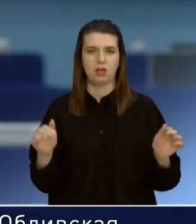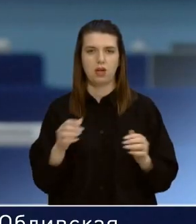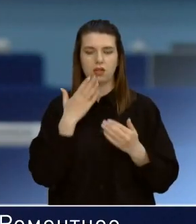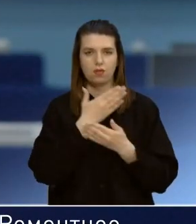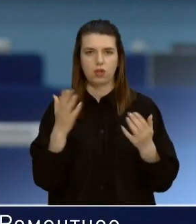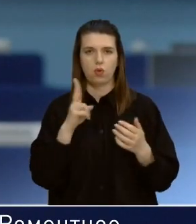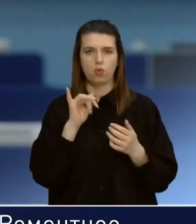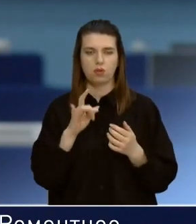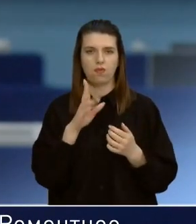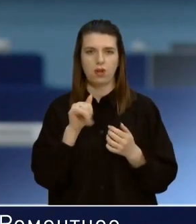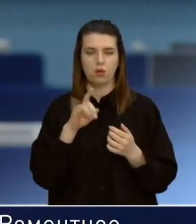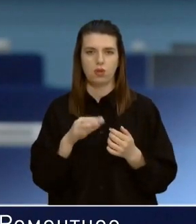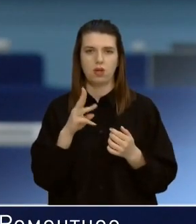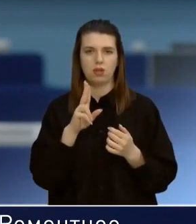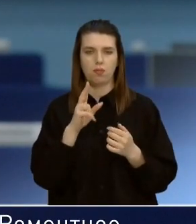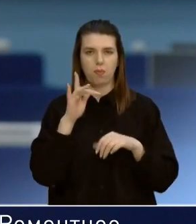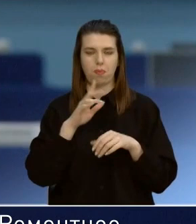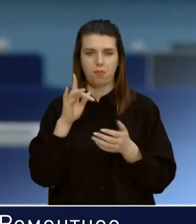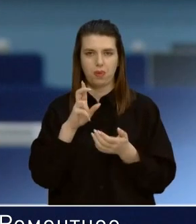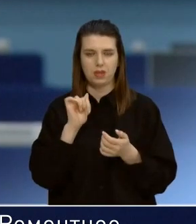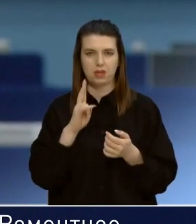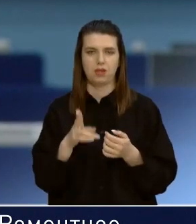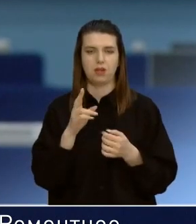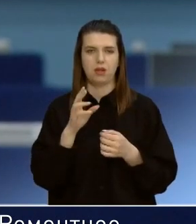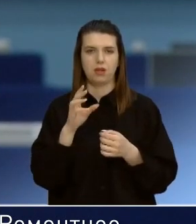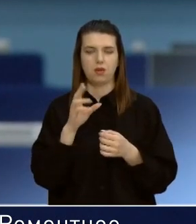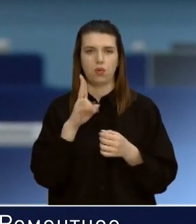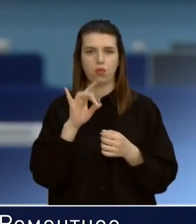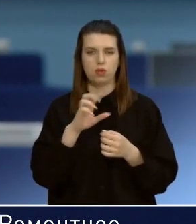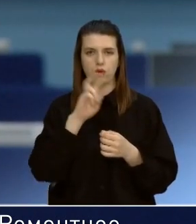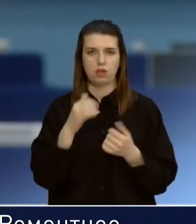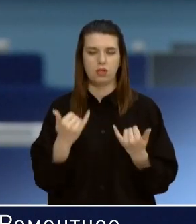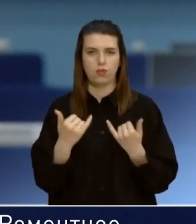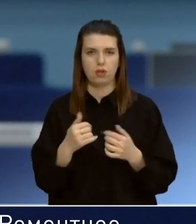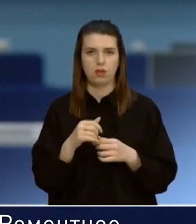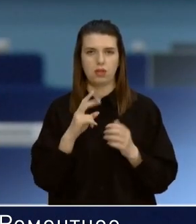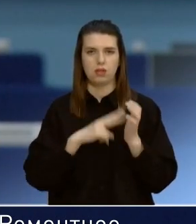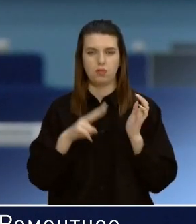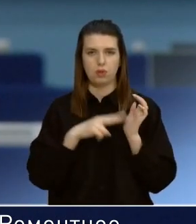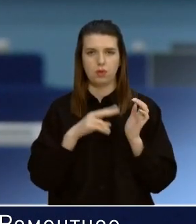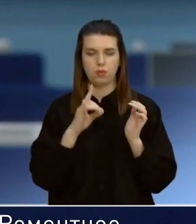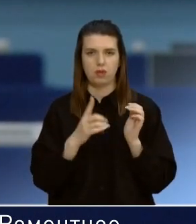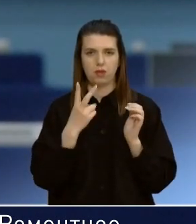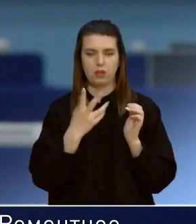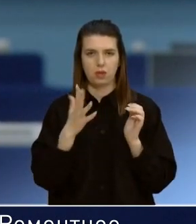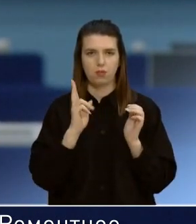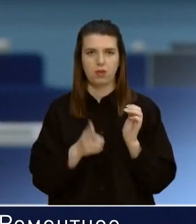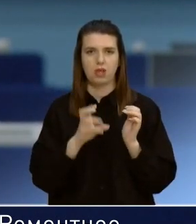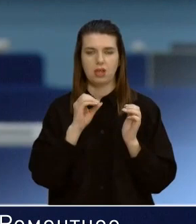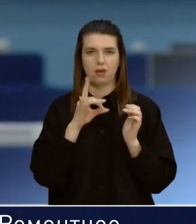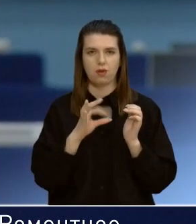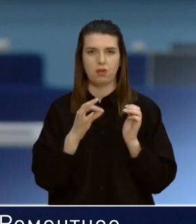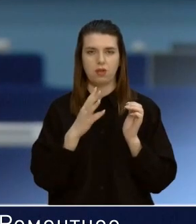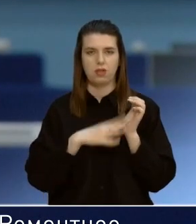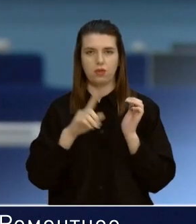в завершении курс валют. По данным Центрального банка Российской Федерации, курс доллара на сегодня 77 рублей 25 копеек,